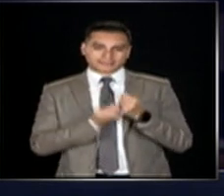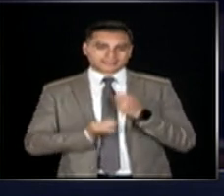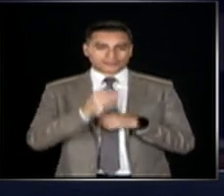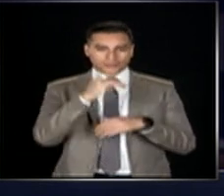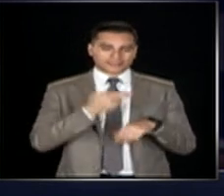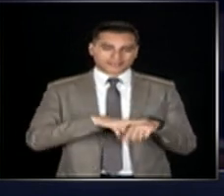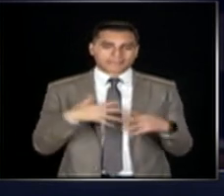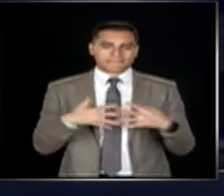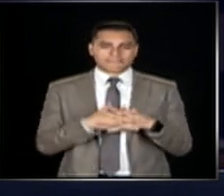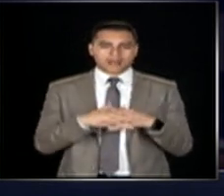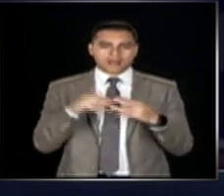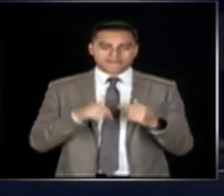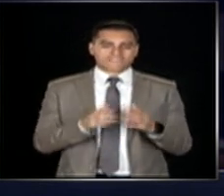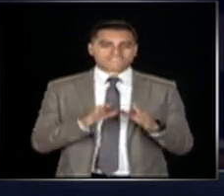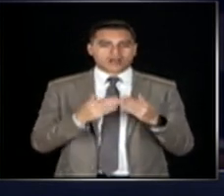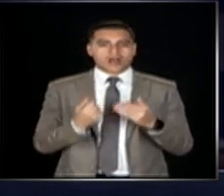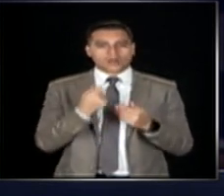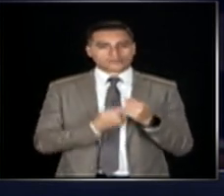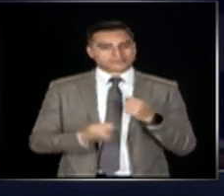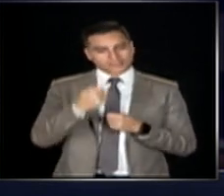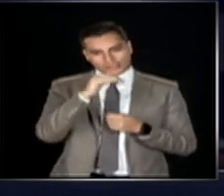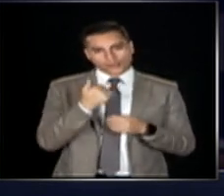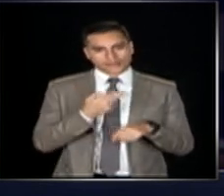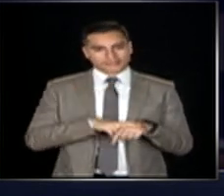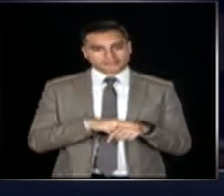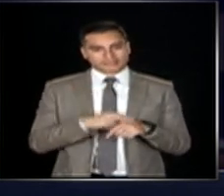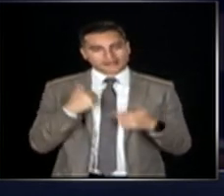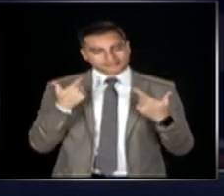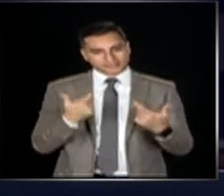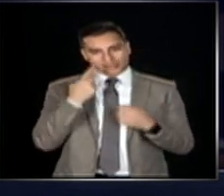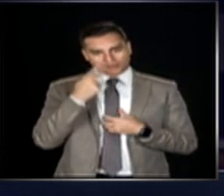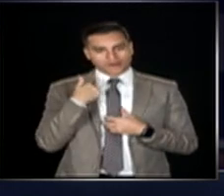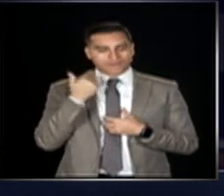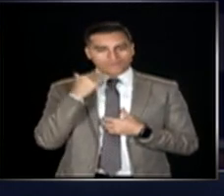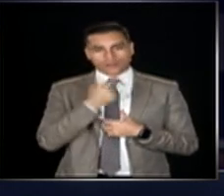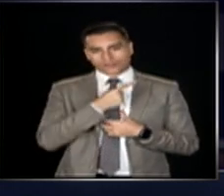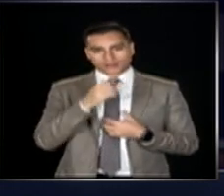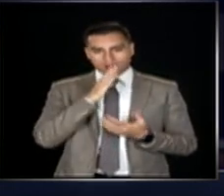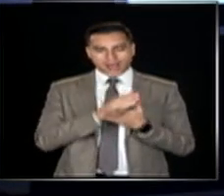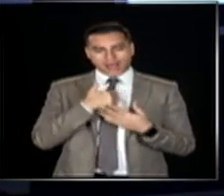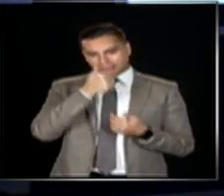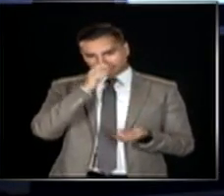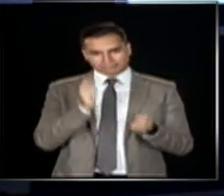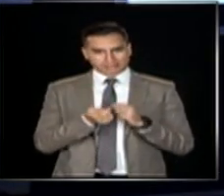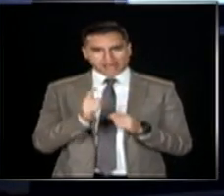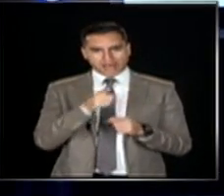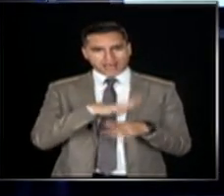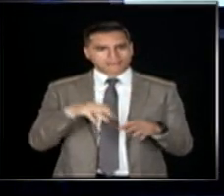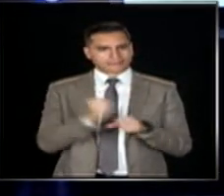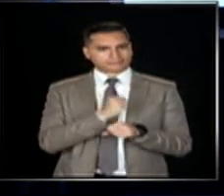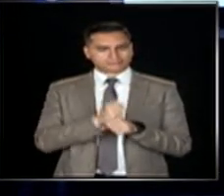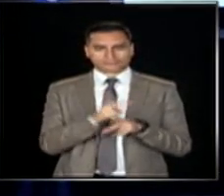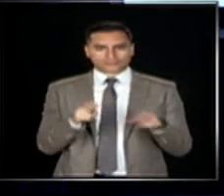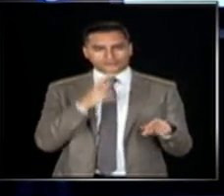تاني بفريق قوي وانا الحقيقه فخور بيكم العكس انتوا عملتوا